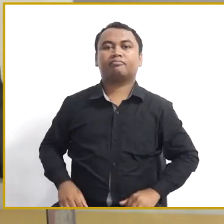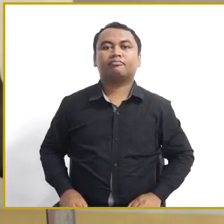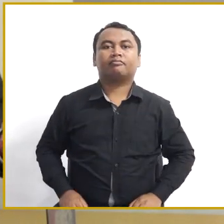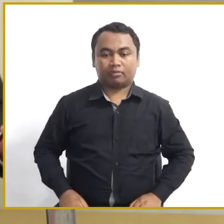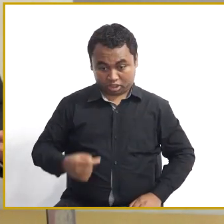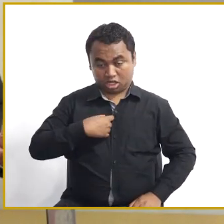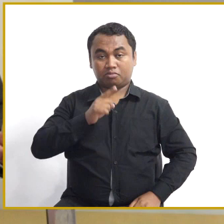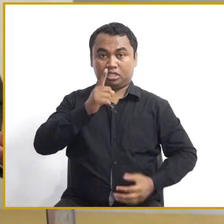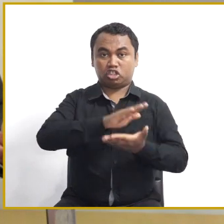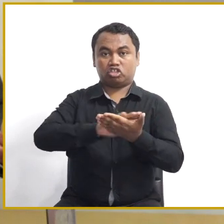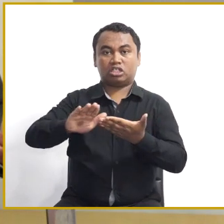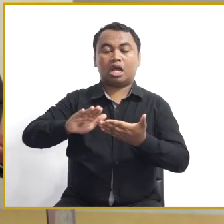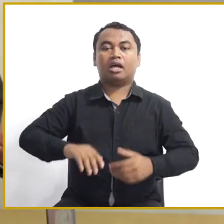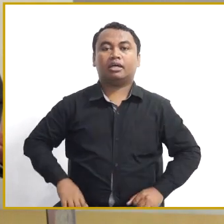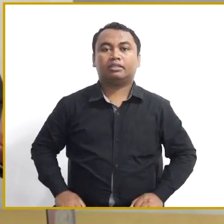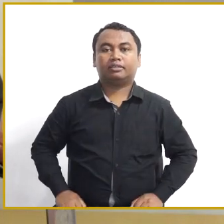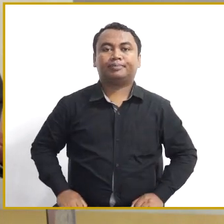ny ato tsotra kely